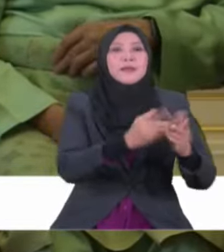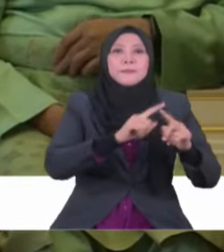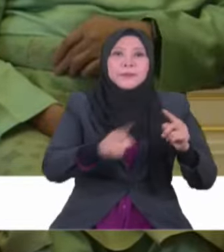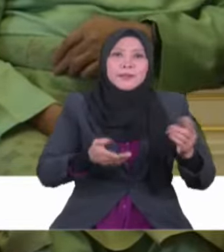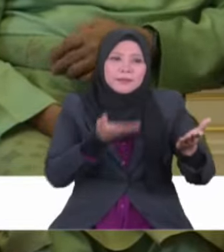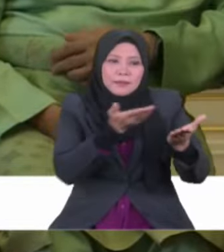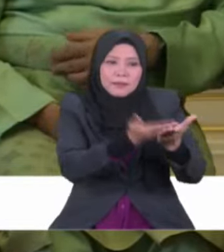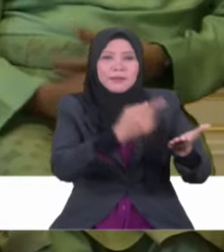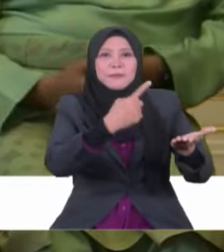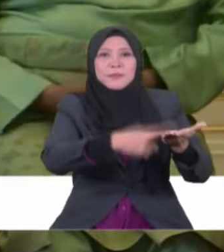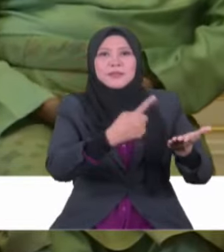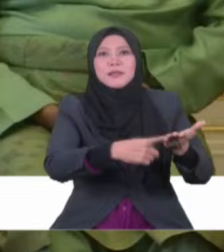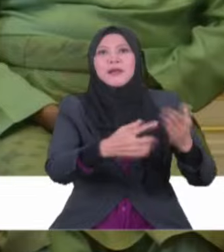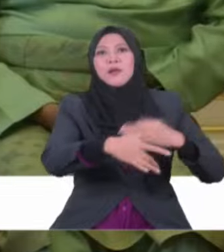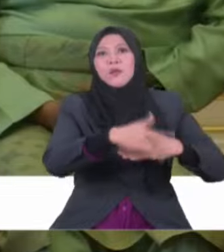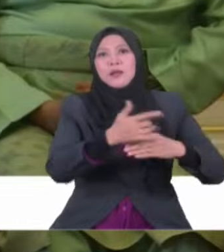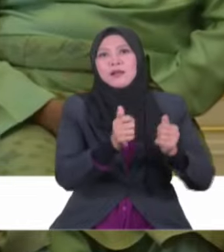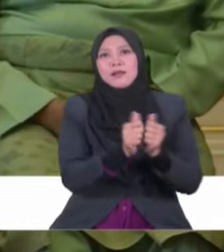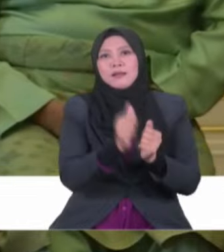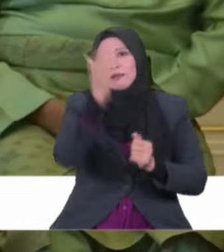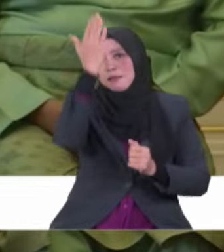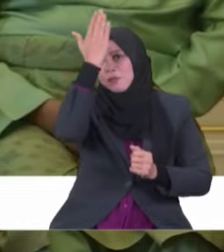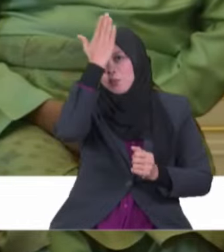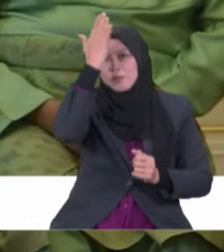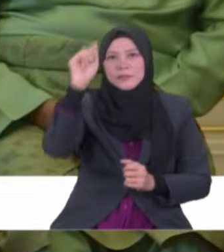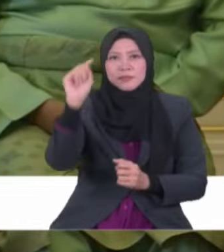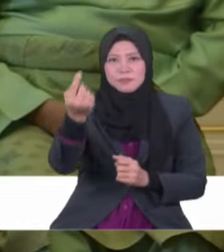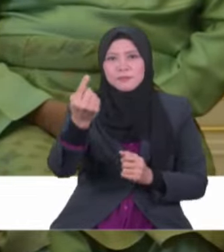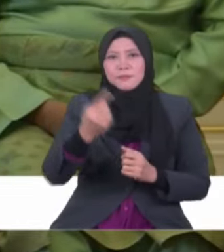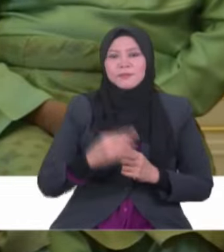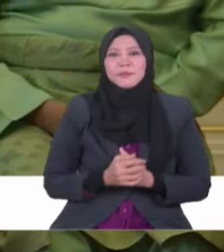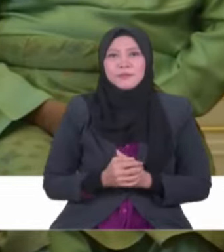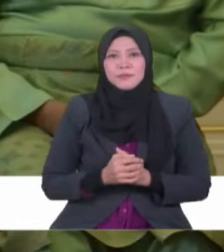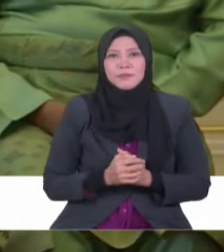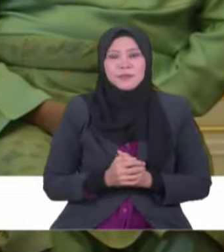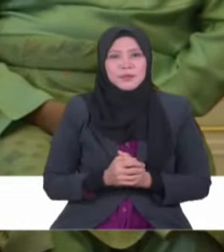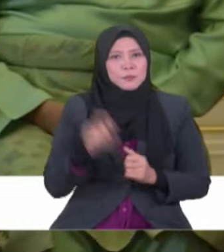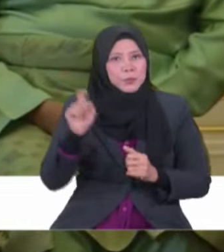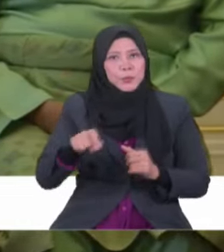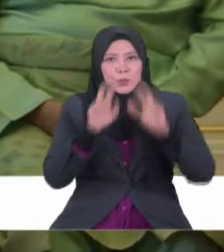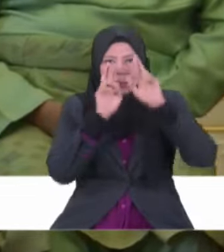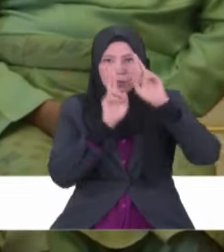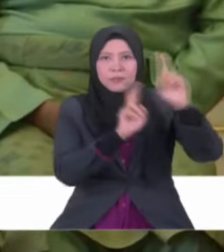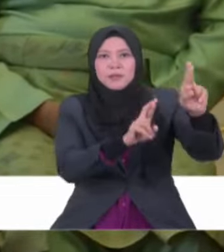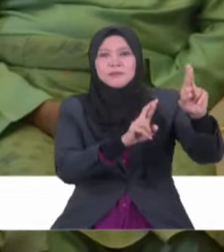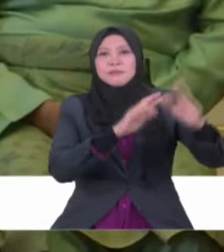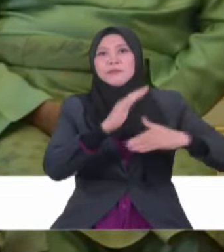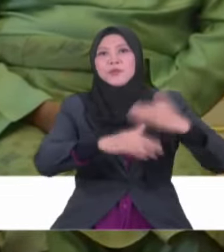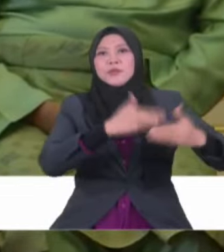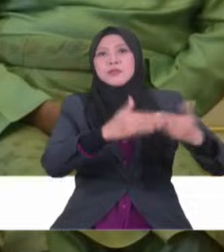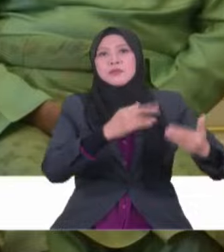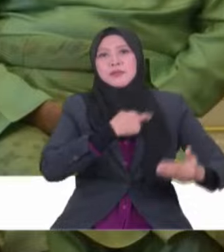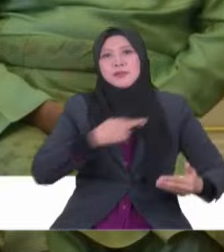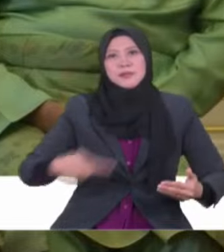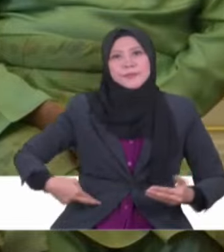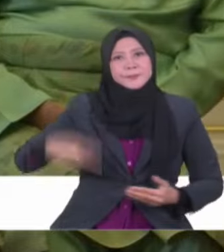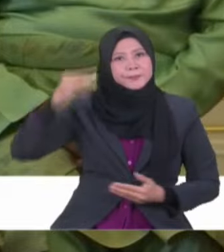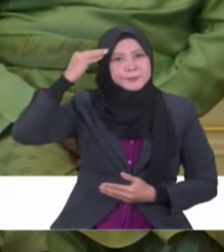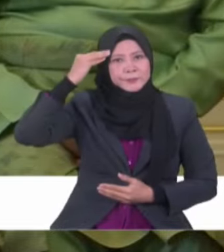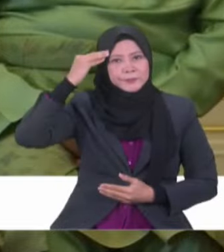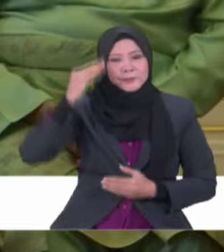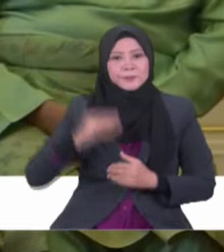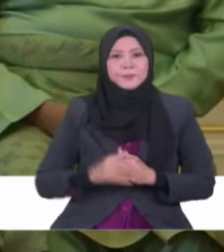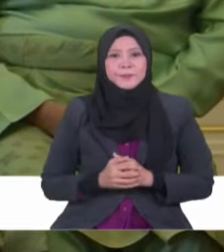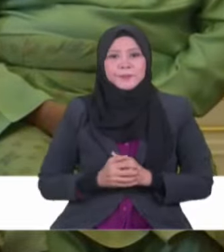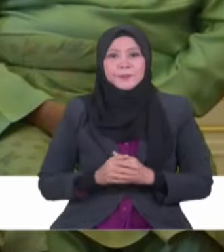awal dengan Baduli Yang Maha Mulia Yang di-Pertuan Agong. Jadi kita harus hormat proses tersebut. Yang penting